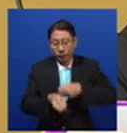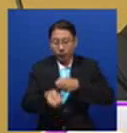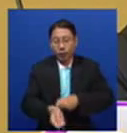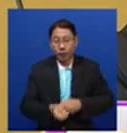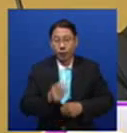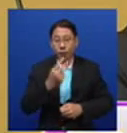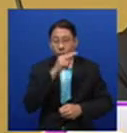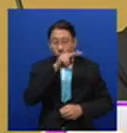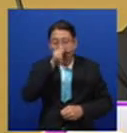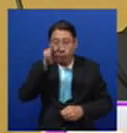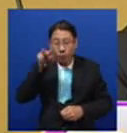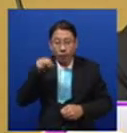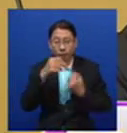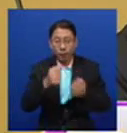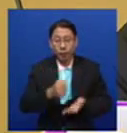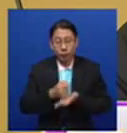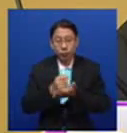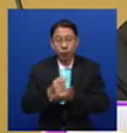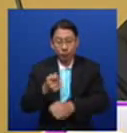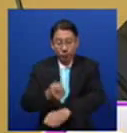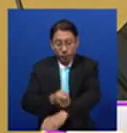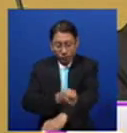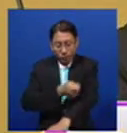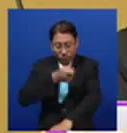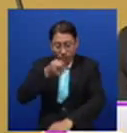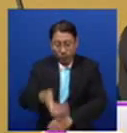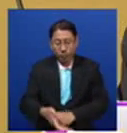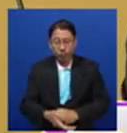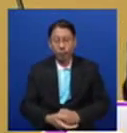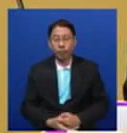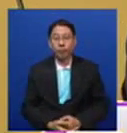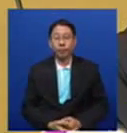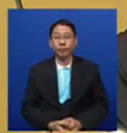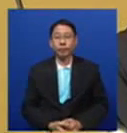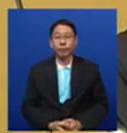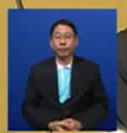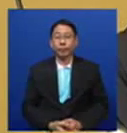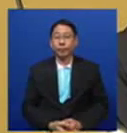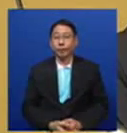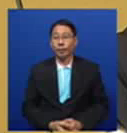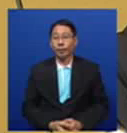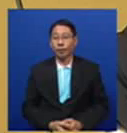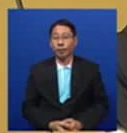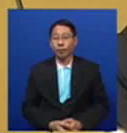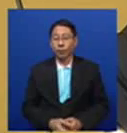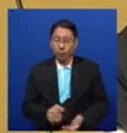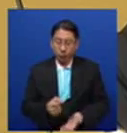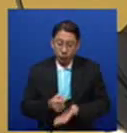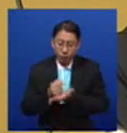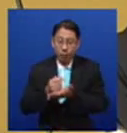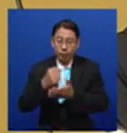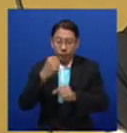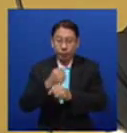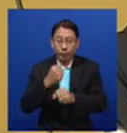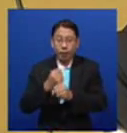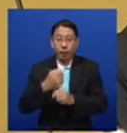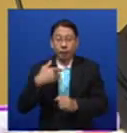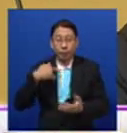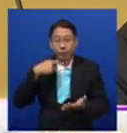ทำการเกษตรรวมถึงเยียวยาความเสียหายด้วย แล้วก็ให้การสร้างงานดังกล่าวให้ประโยชน์ทาง